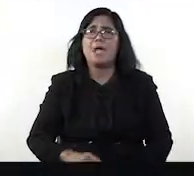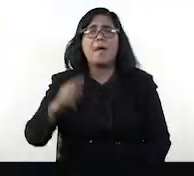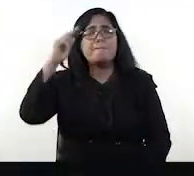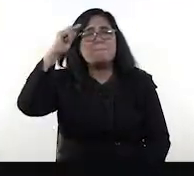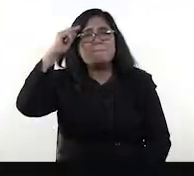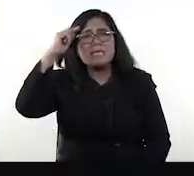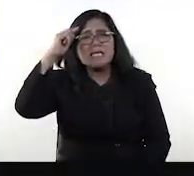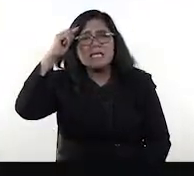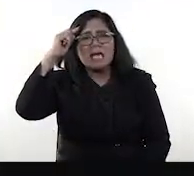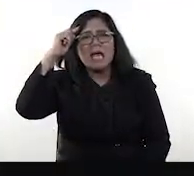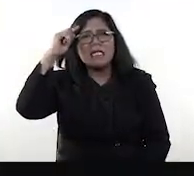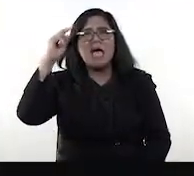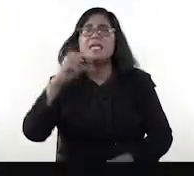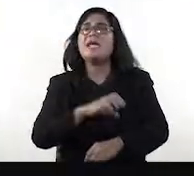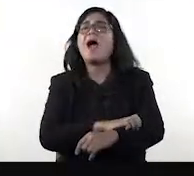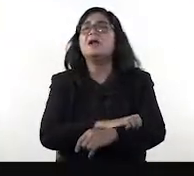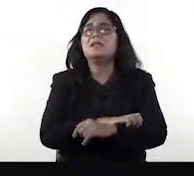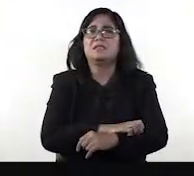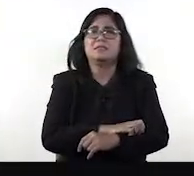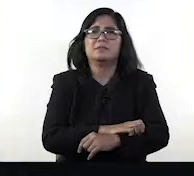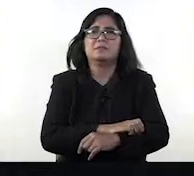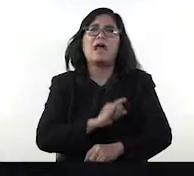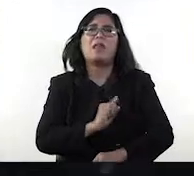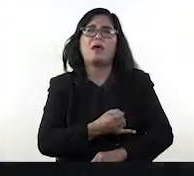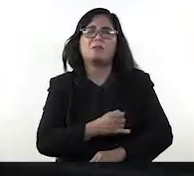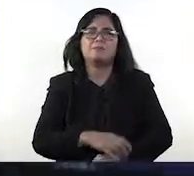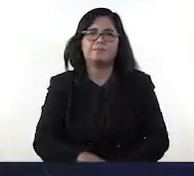Hai Tapi pikiran kita pikiran daging